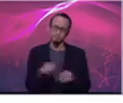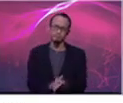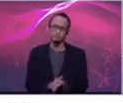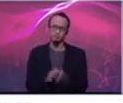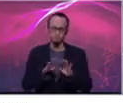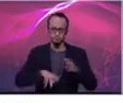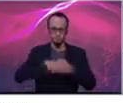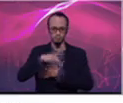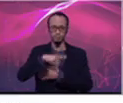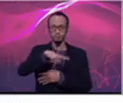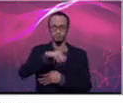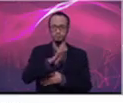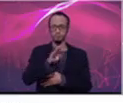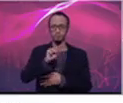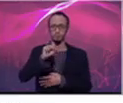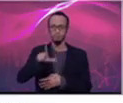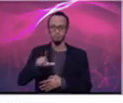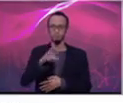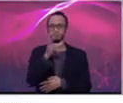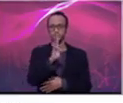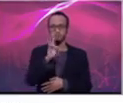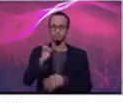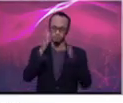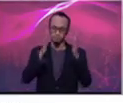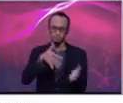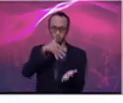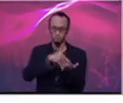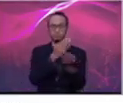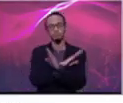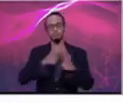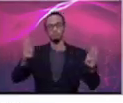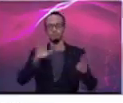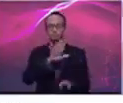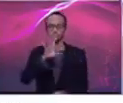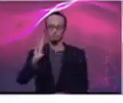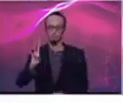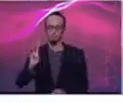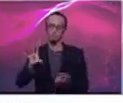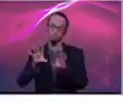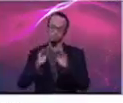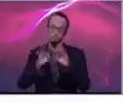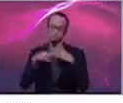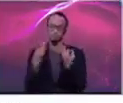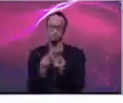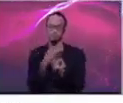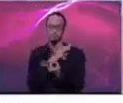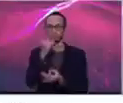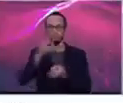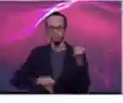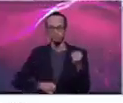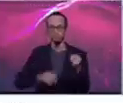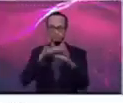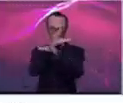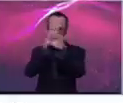pbsl seramai 77 pesalah dibebaskan 57 daripadanya disambut keluarga manakala bakinya diambil